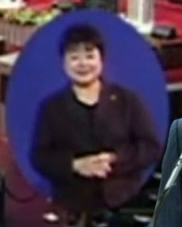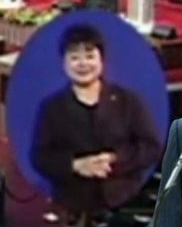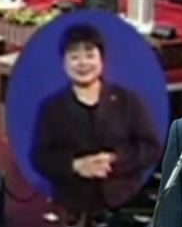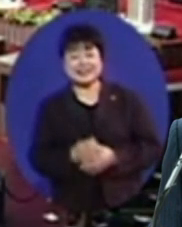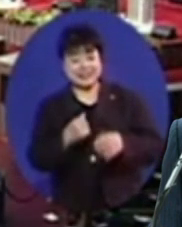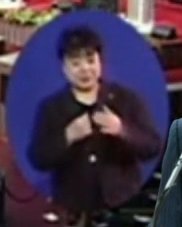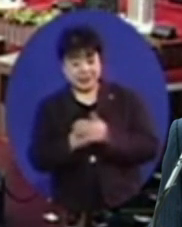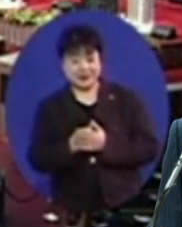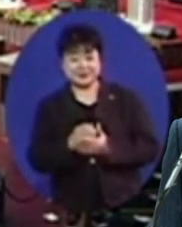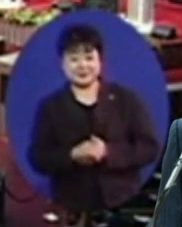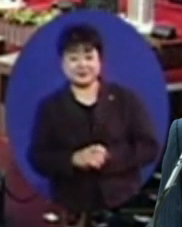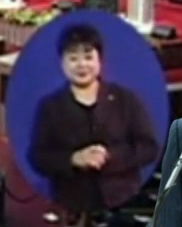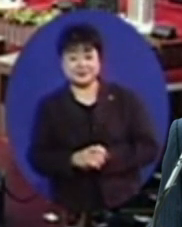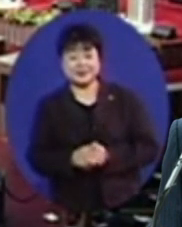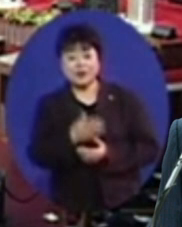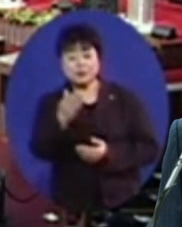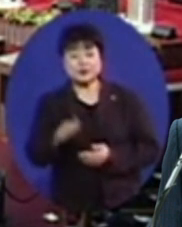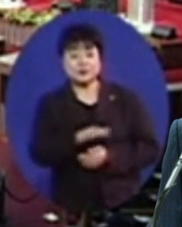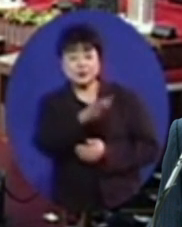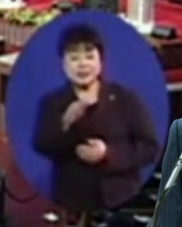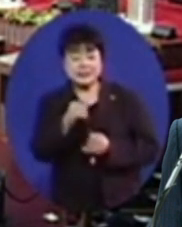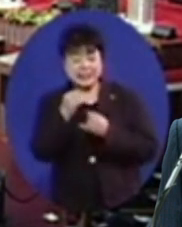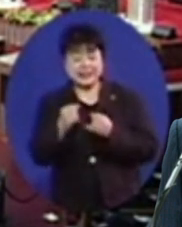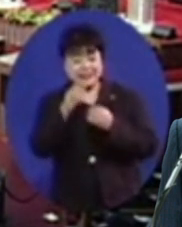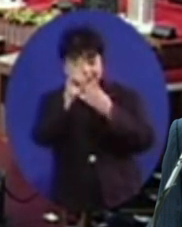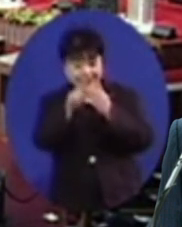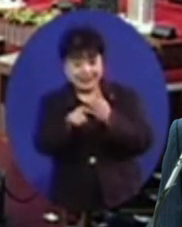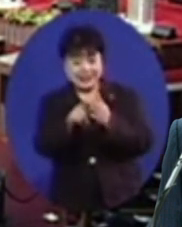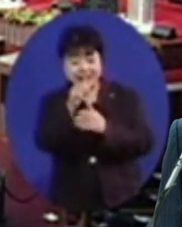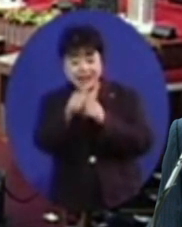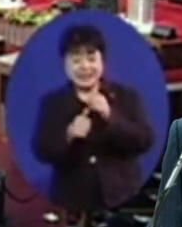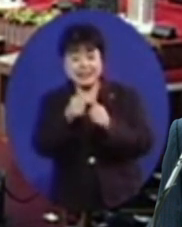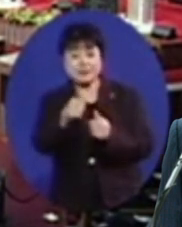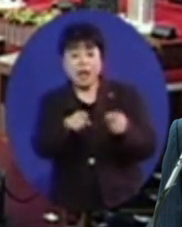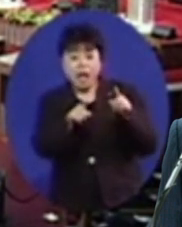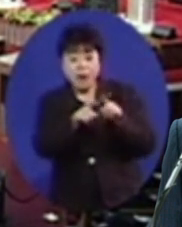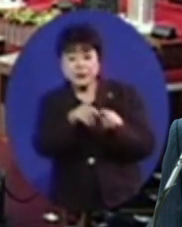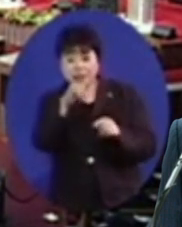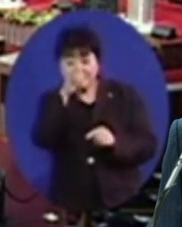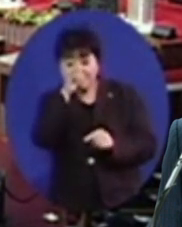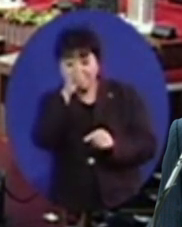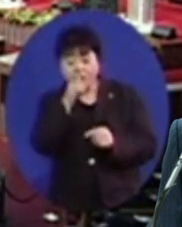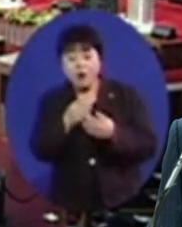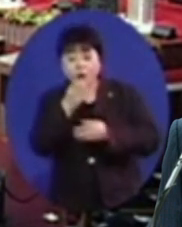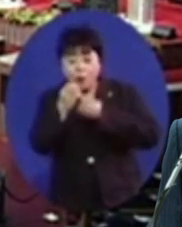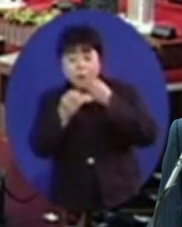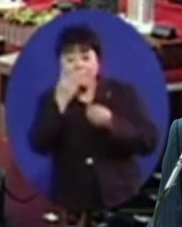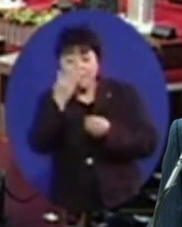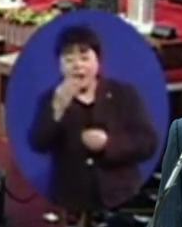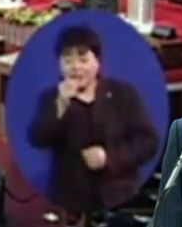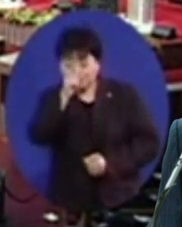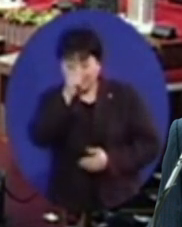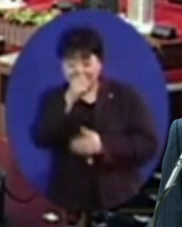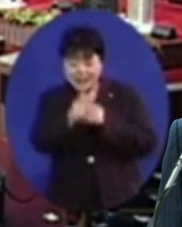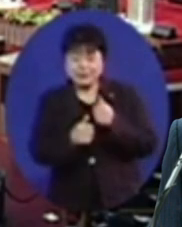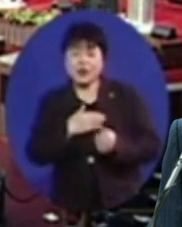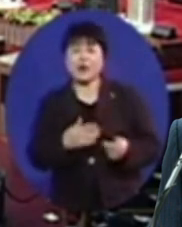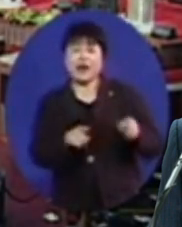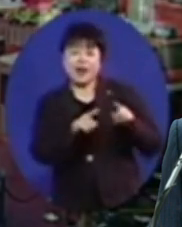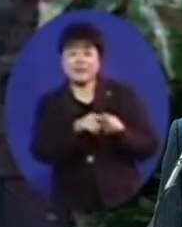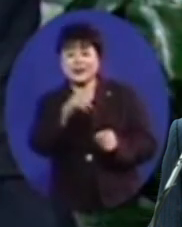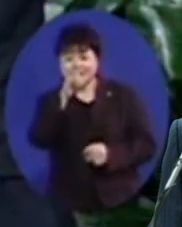그러므로 여러분 우리가 인생을 살아가는데 하나님이 같이 있다는 것을 고백할 수 있는 것은 얼마나 좋습니까? 하나님이 나와 같이